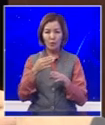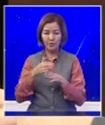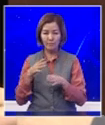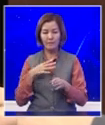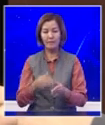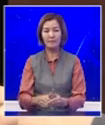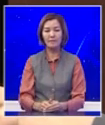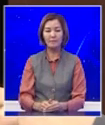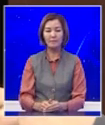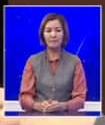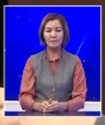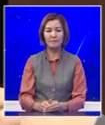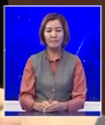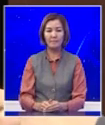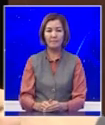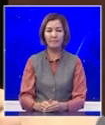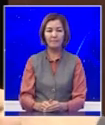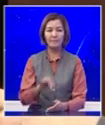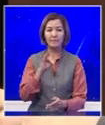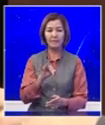распределение дейміз, да, бөліп,